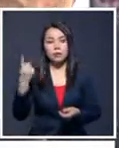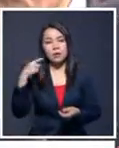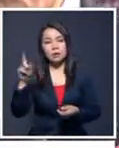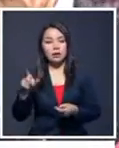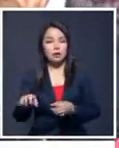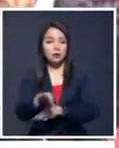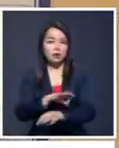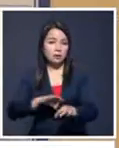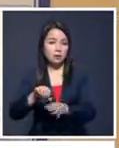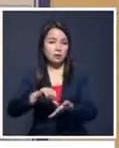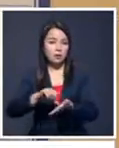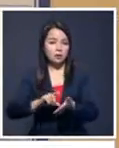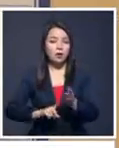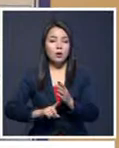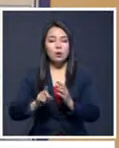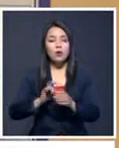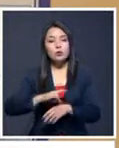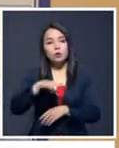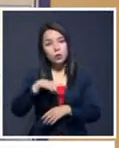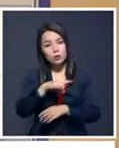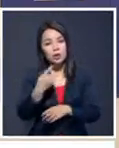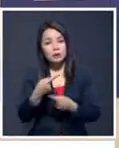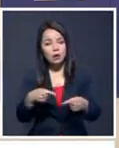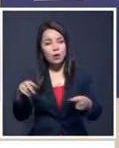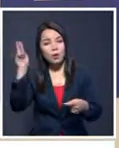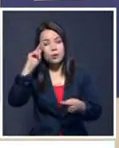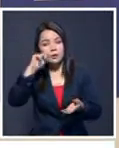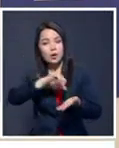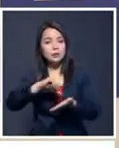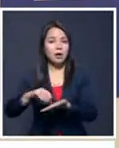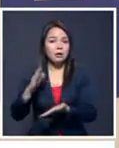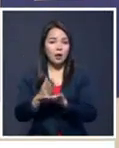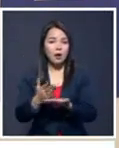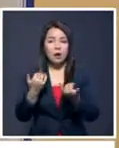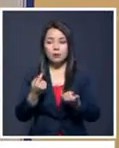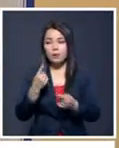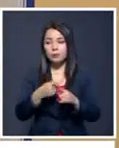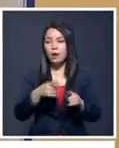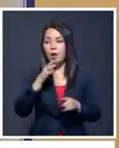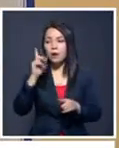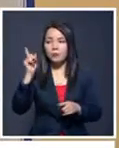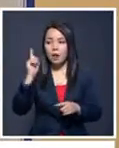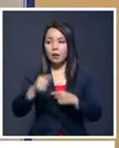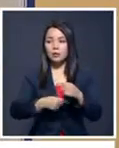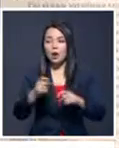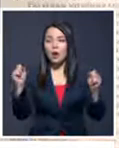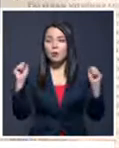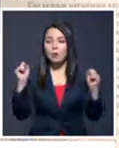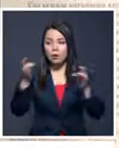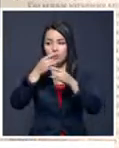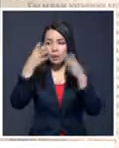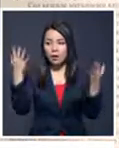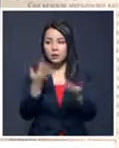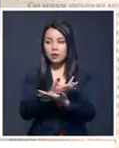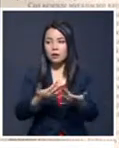Самашев және ұшқыш Тоты Әмірова осы білім шаңырағында оқыған. Бір ғасырлық мерейтойға орай ауылда спорттық және мәдени шаралар